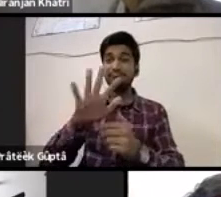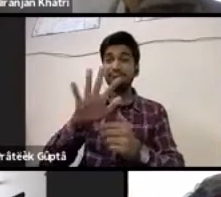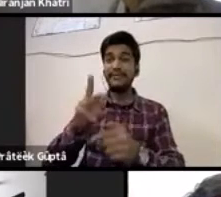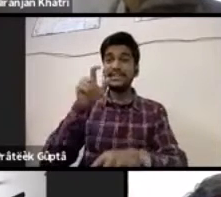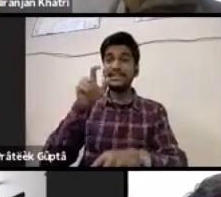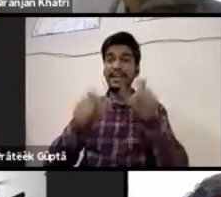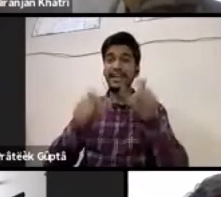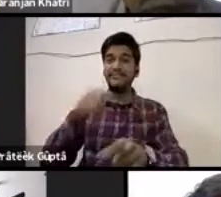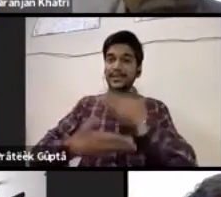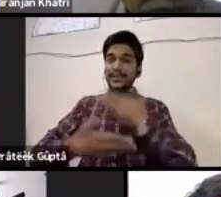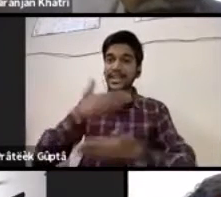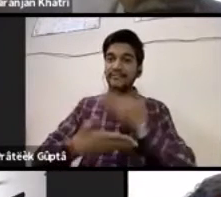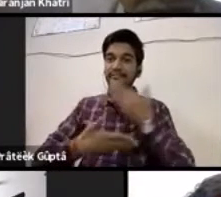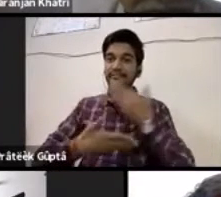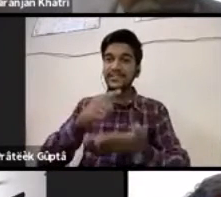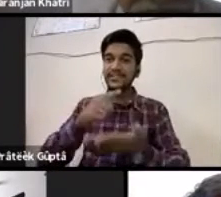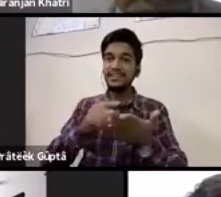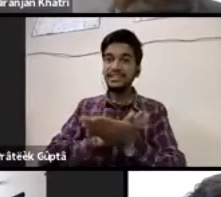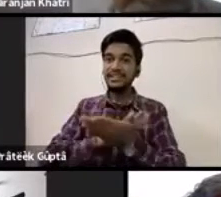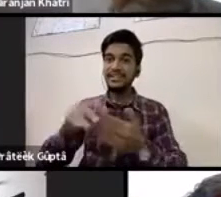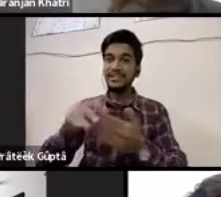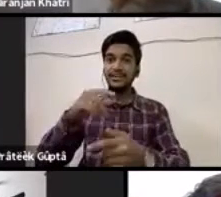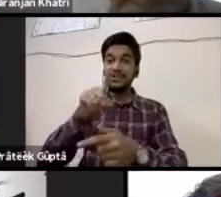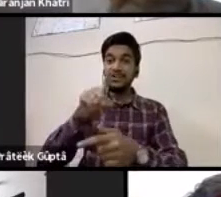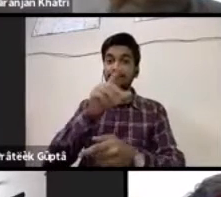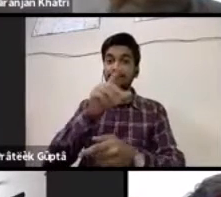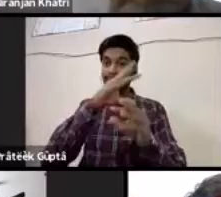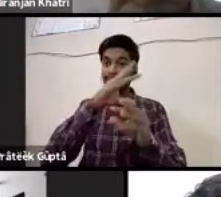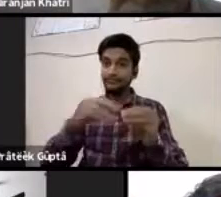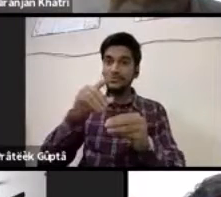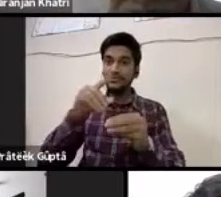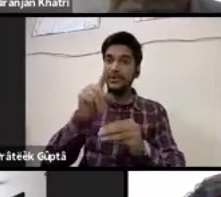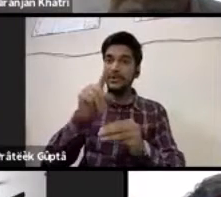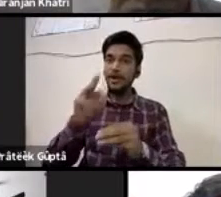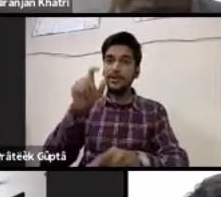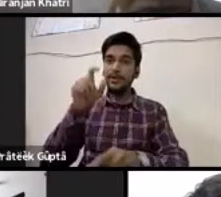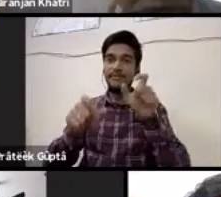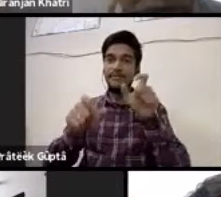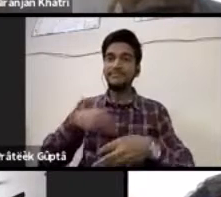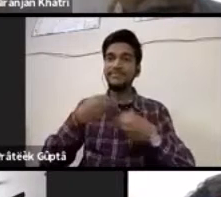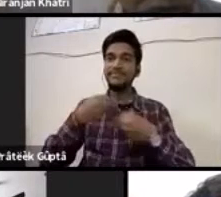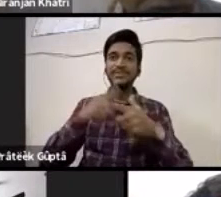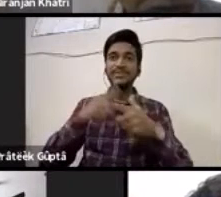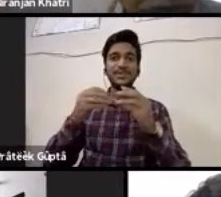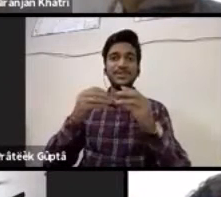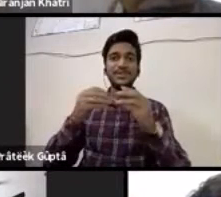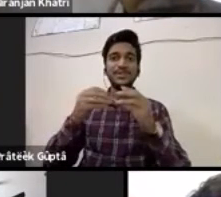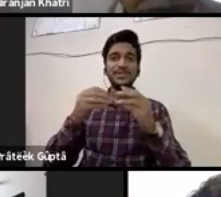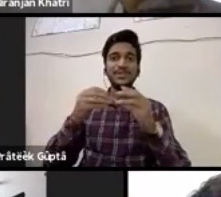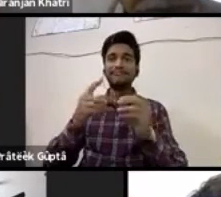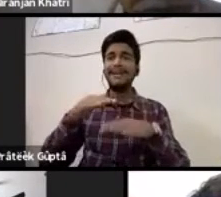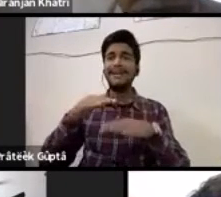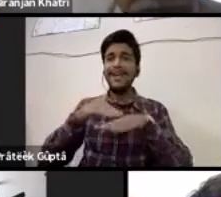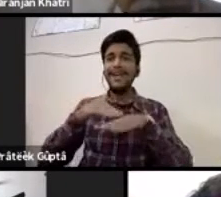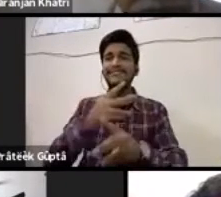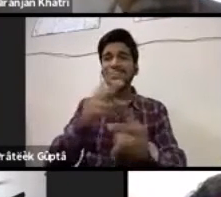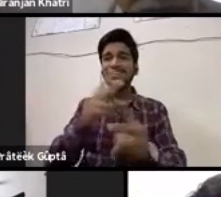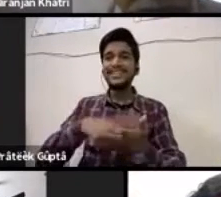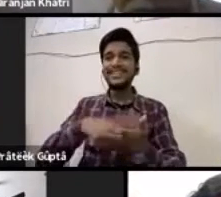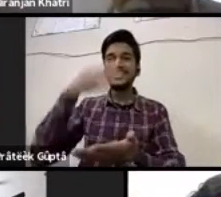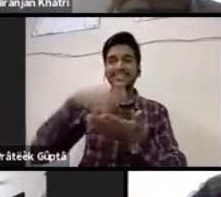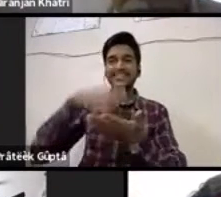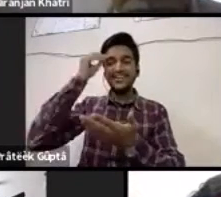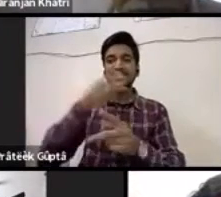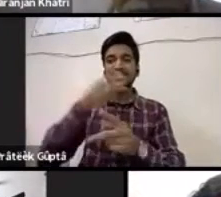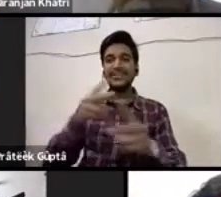को उनको एम्प्लॉयमेंट दिलवा दी और काफी कुछ और एक्सपेरिमेंट किए, तो उनको मैं अभी भूल जाना चाहूंगा,